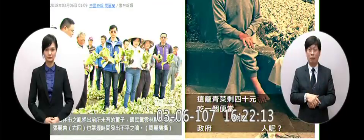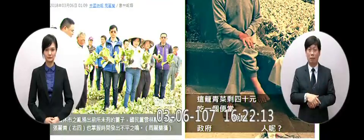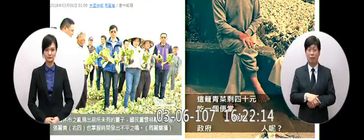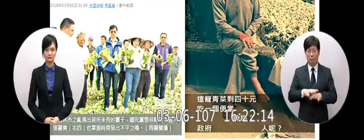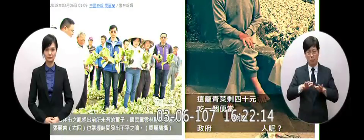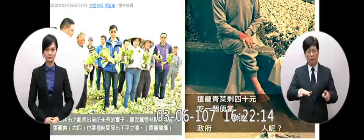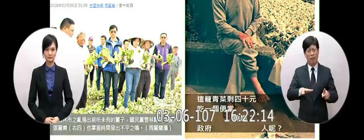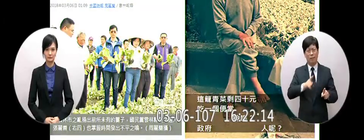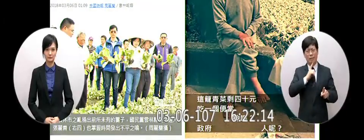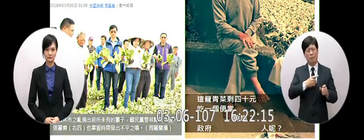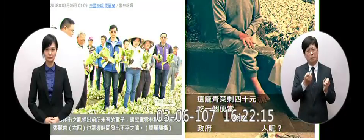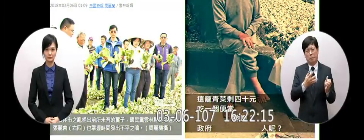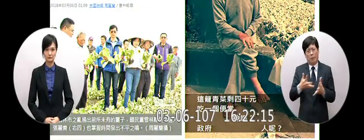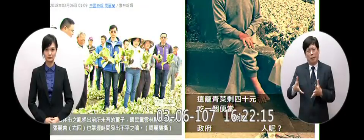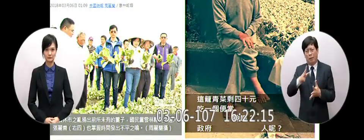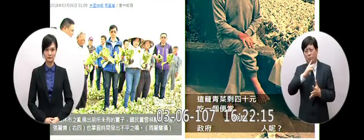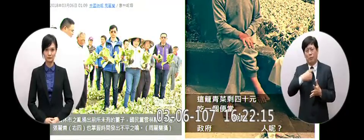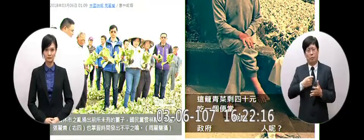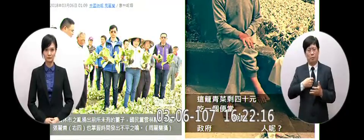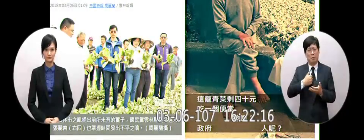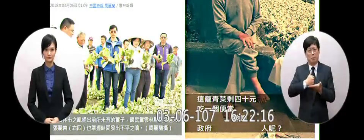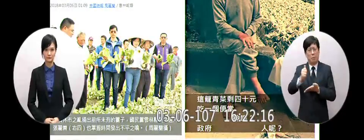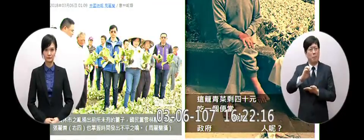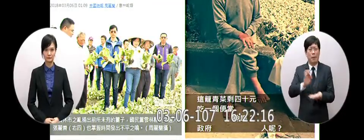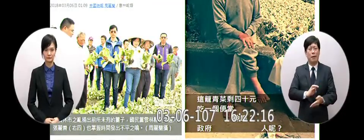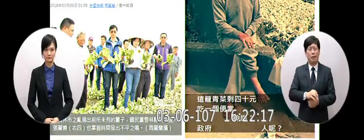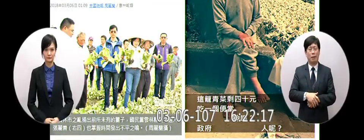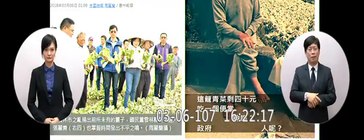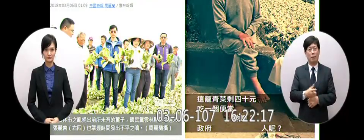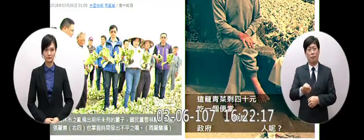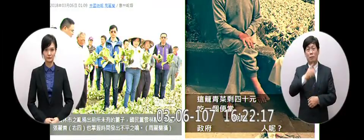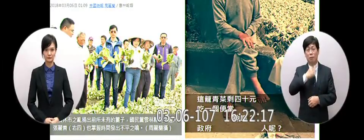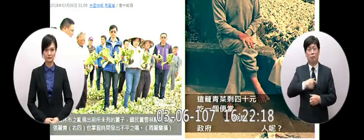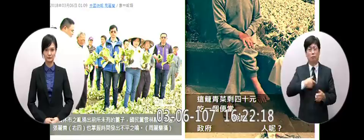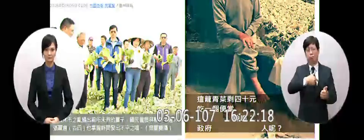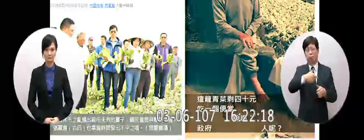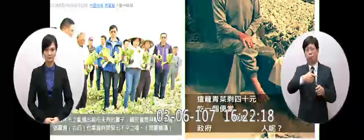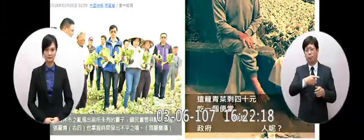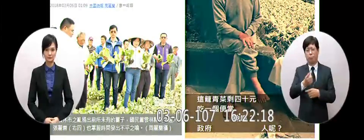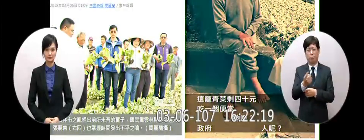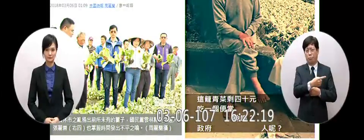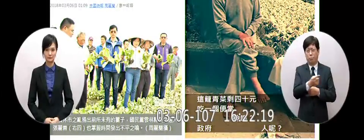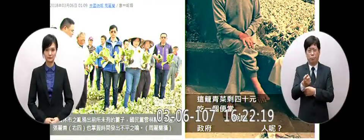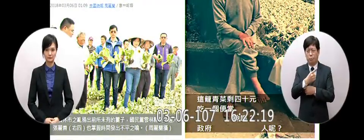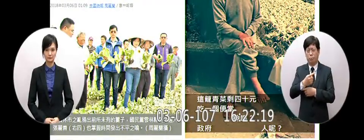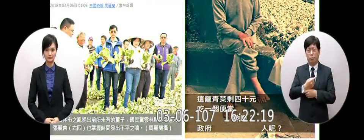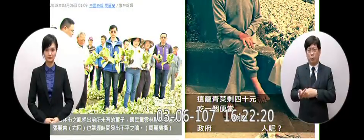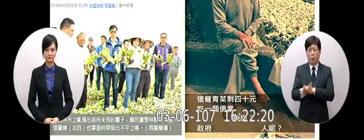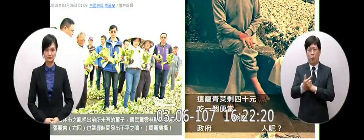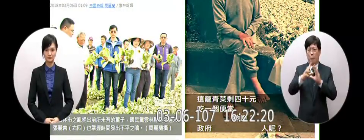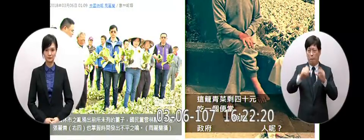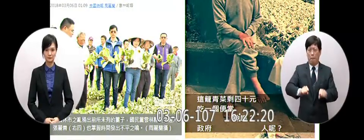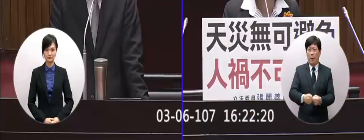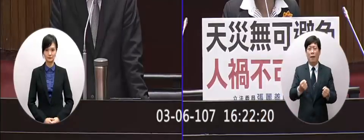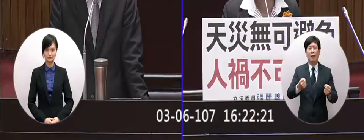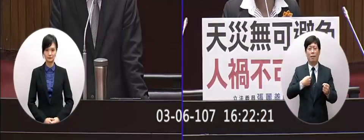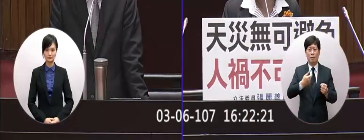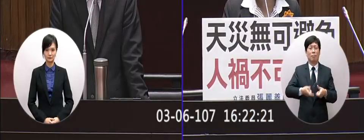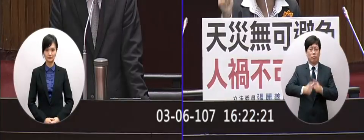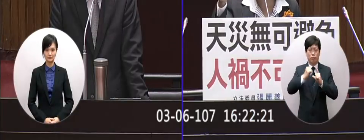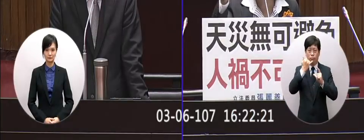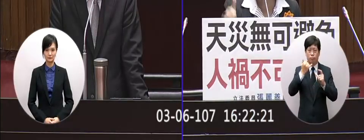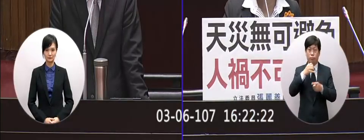是因为啊，无在条上市场去卖，所以伊也给喷杀草剂，予伊赶紧腐烂，赶快复